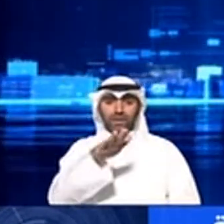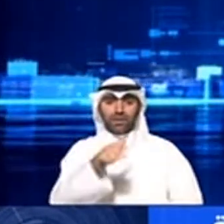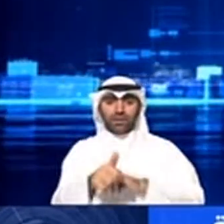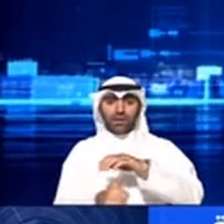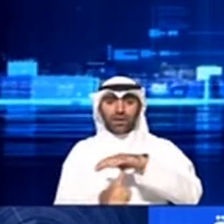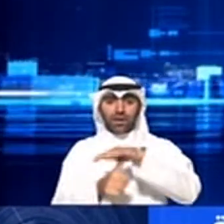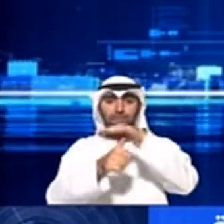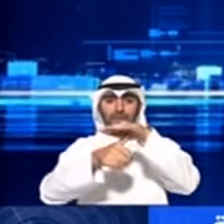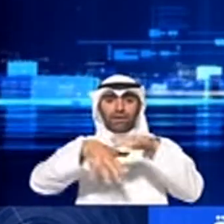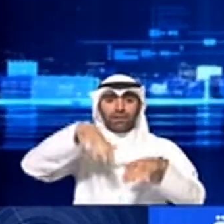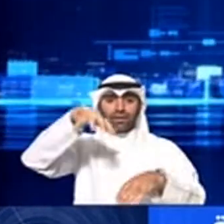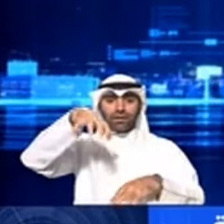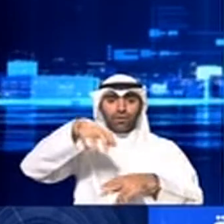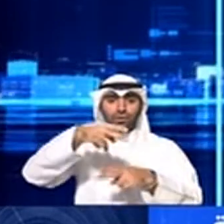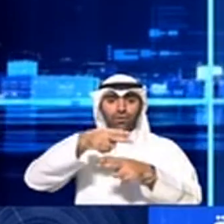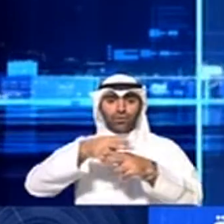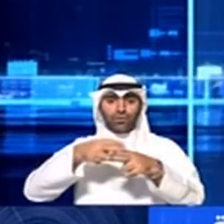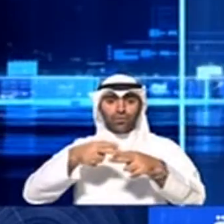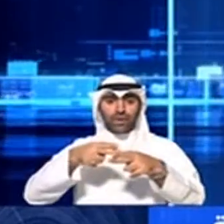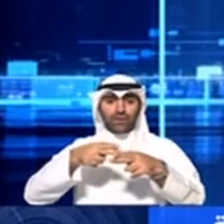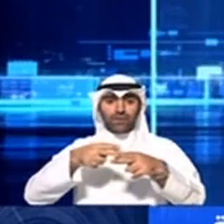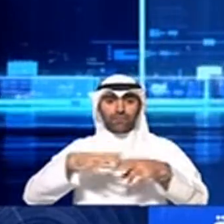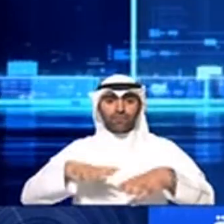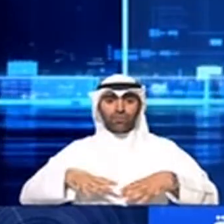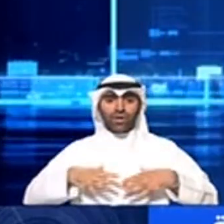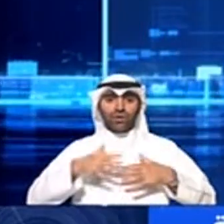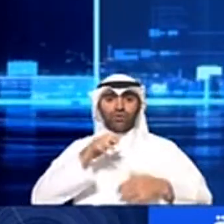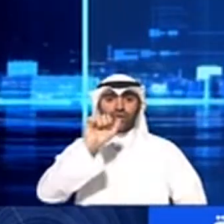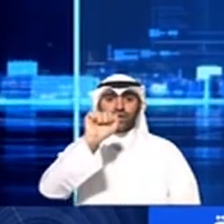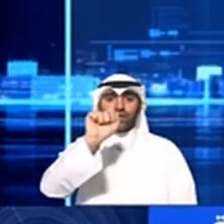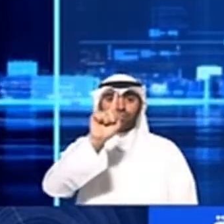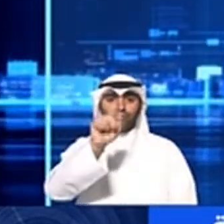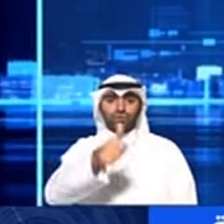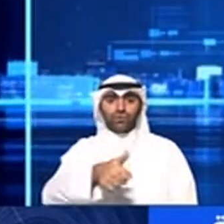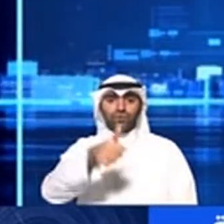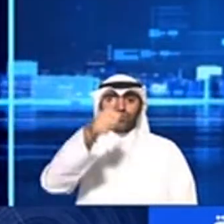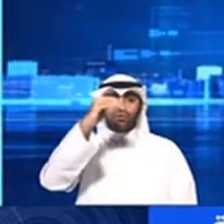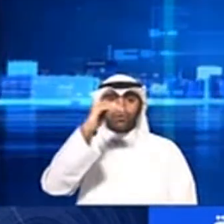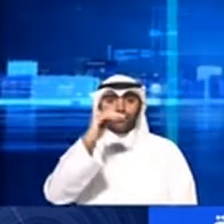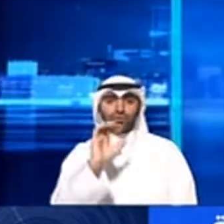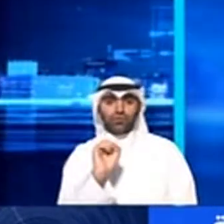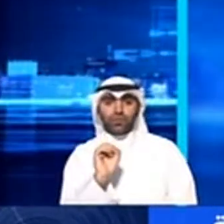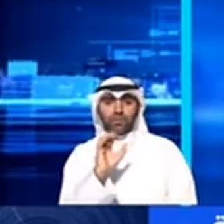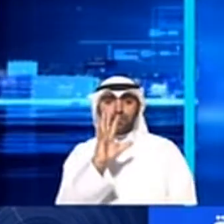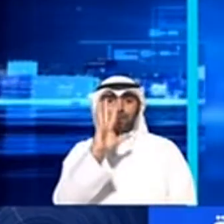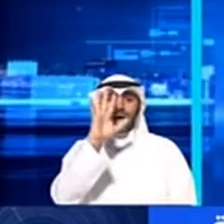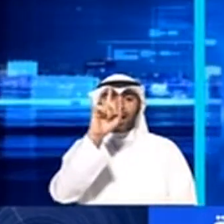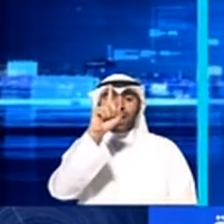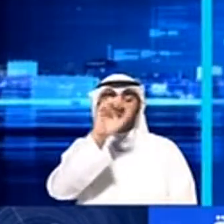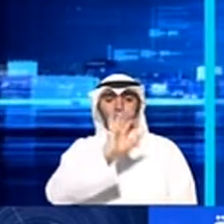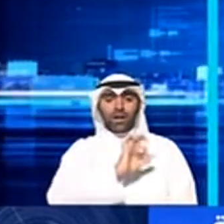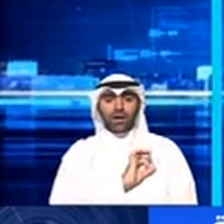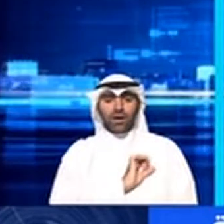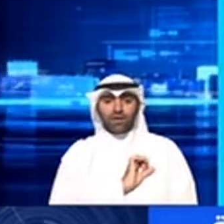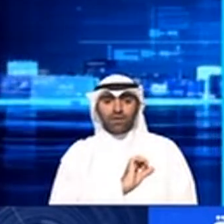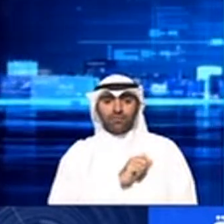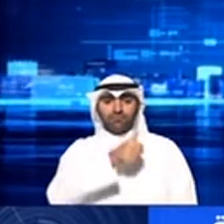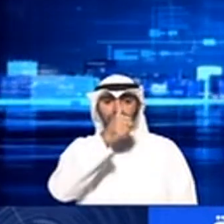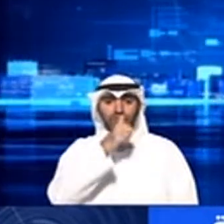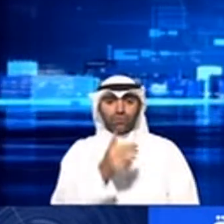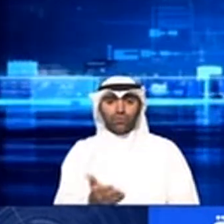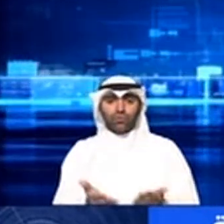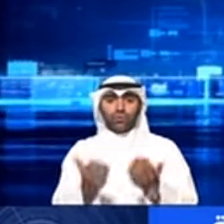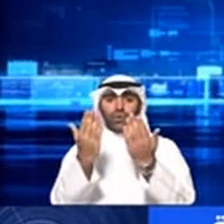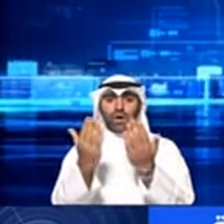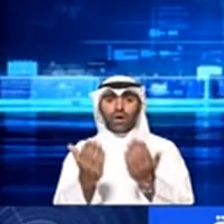الله وللشعب الكويتي بوفاة المغفور له بإذن الله تعالى صاحب السمو أمير البلاد الراحل الشيخ صباح الأحمد الجابر